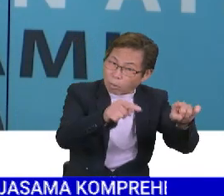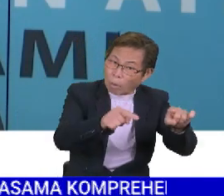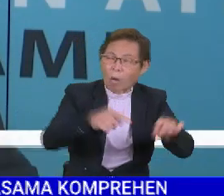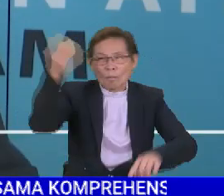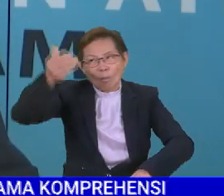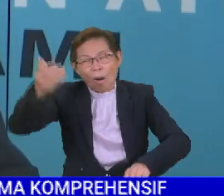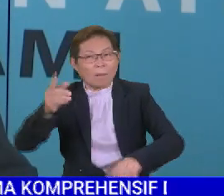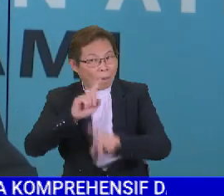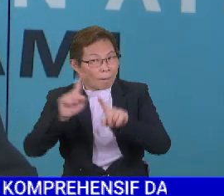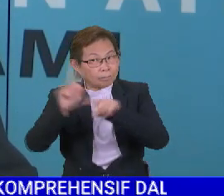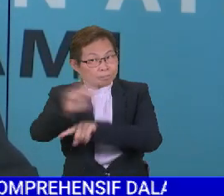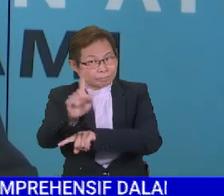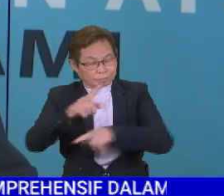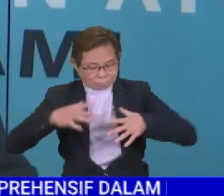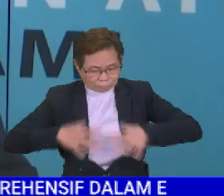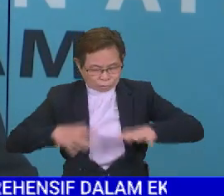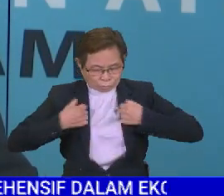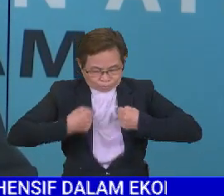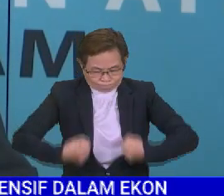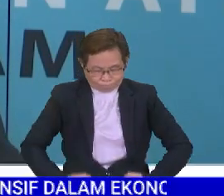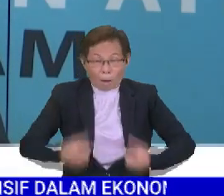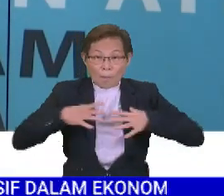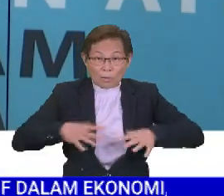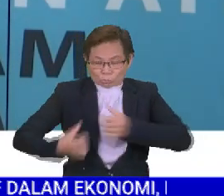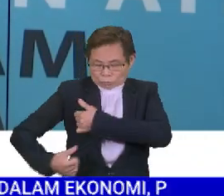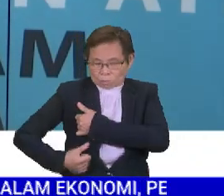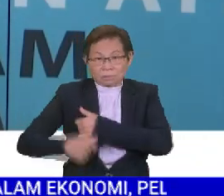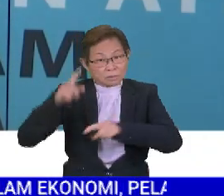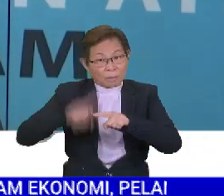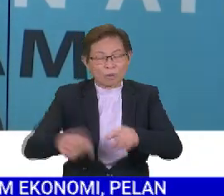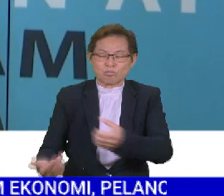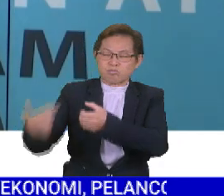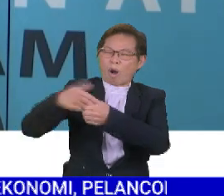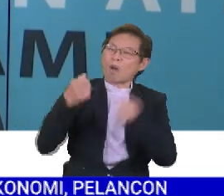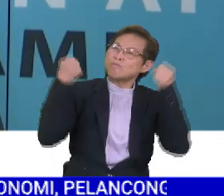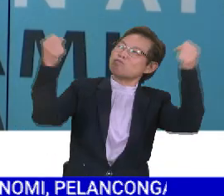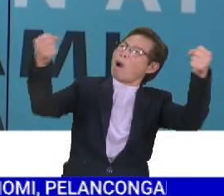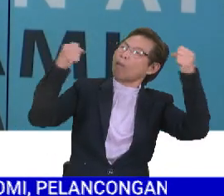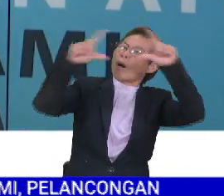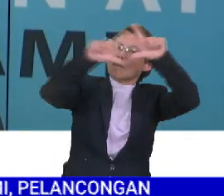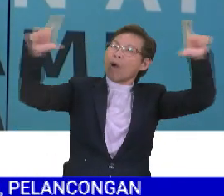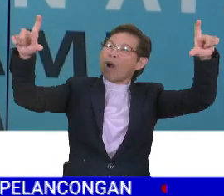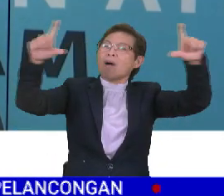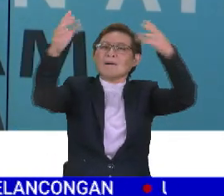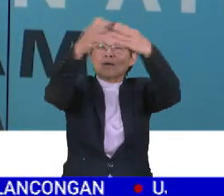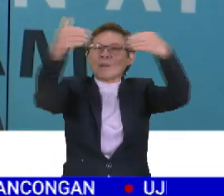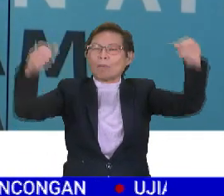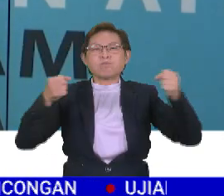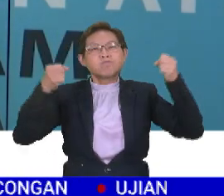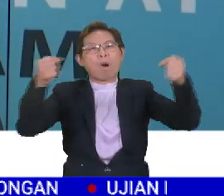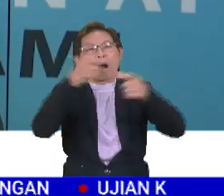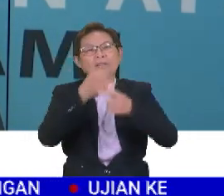tentera. Tidak boleh terlibat mengambil spanduk-spanduk atau banners and all those things untuk aktiviti